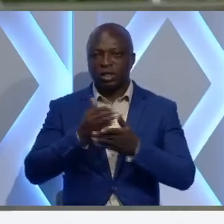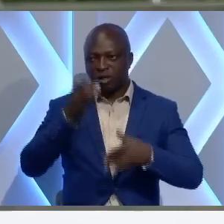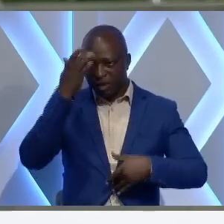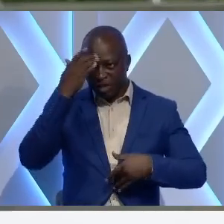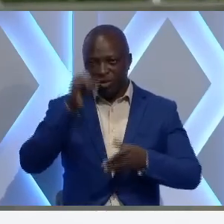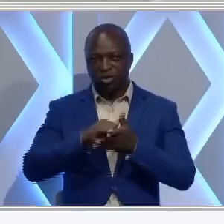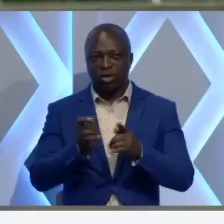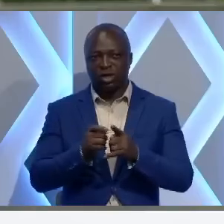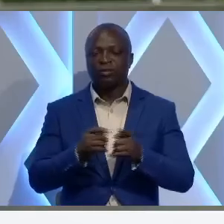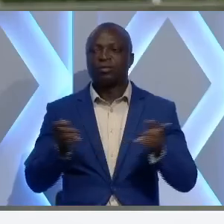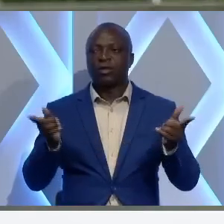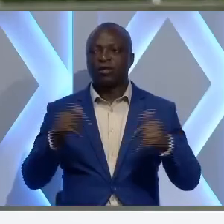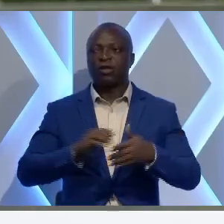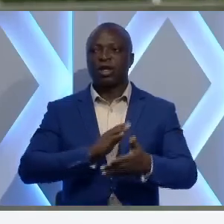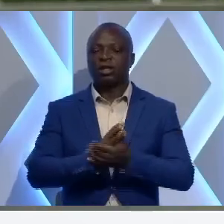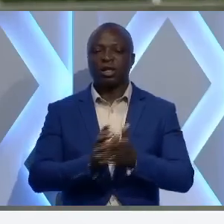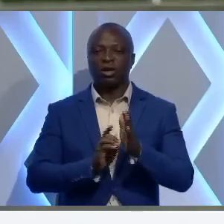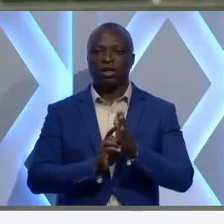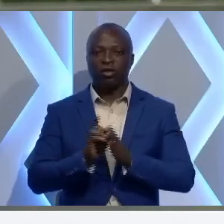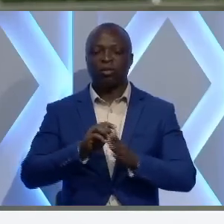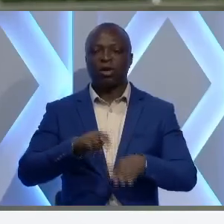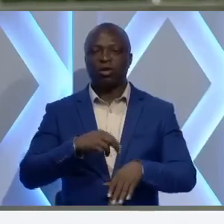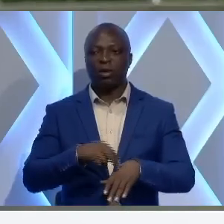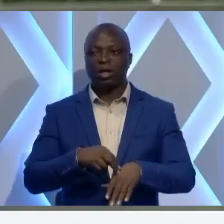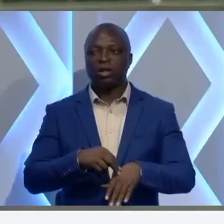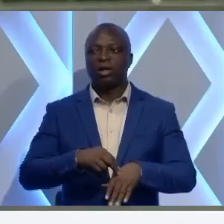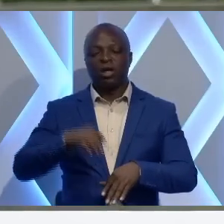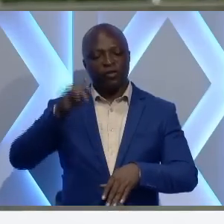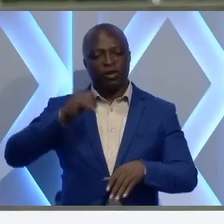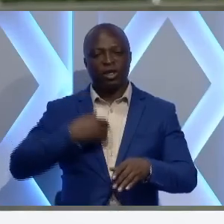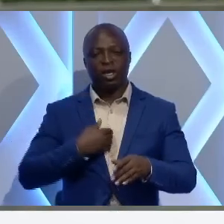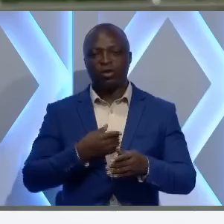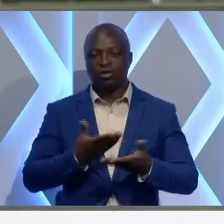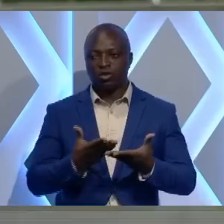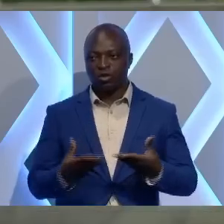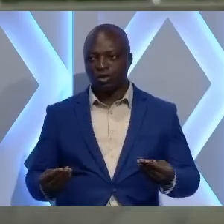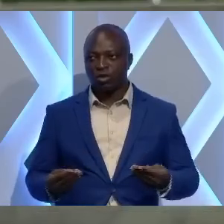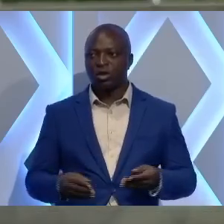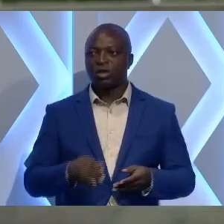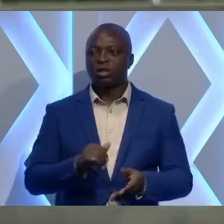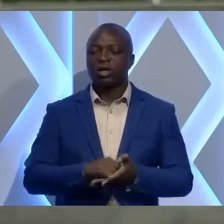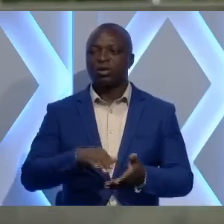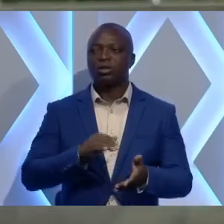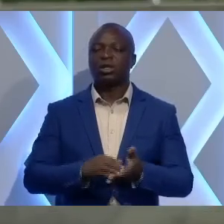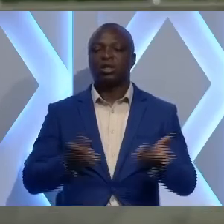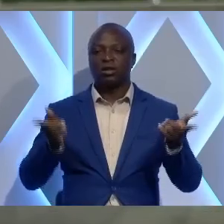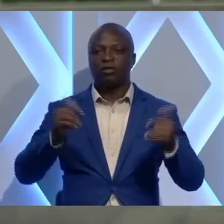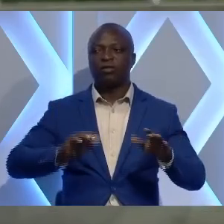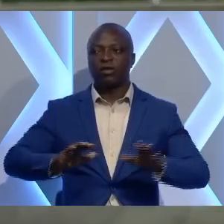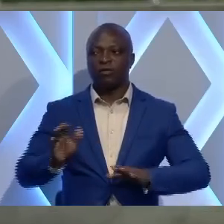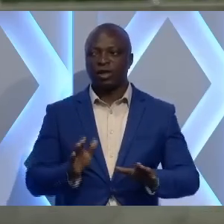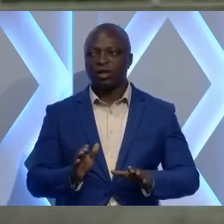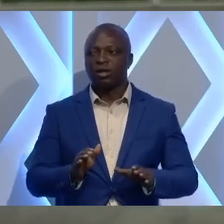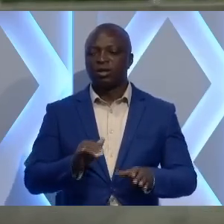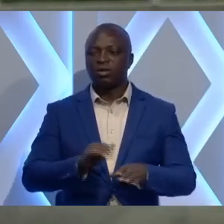ce riz-là qui vient entraver le développement normal, il faut qu'il y ait une solution et c'est ce que le centre vient faire. Et donc, que ce